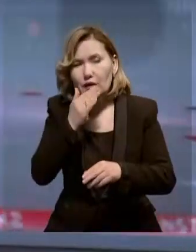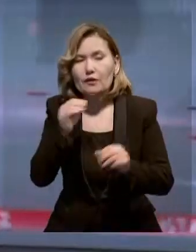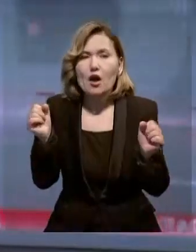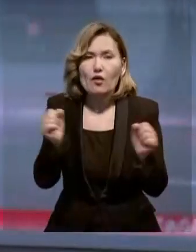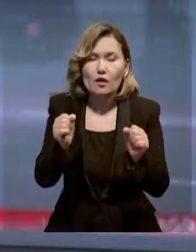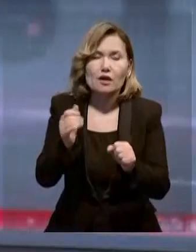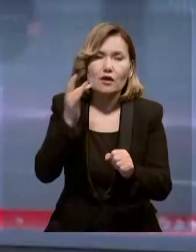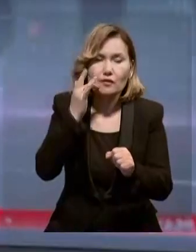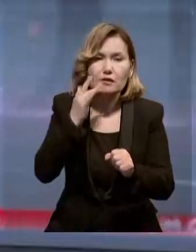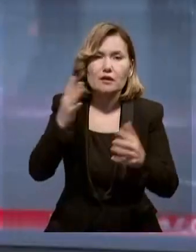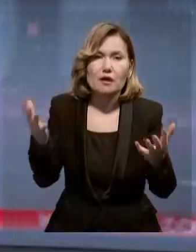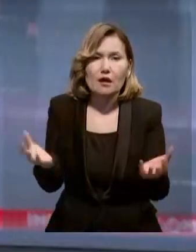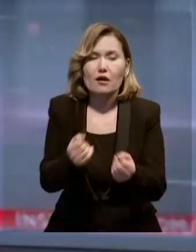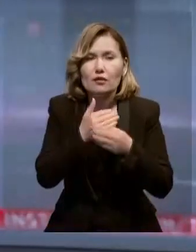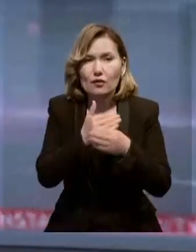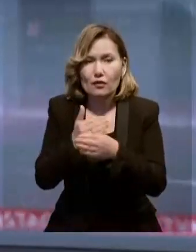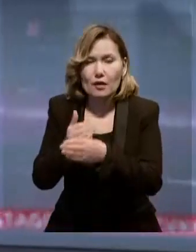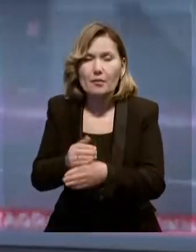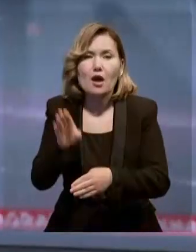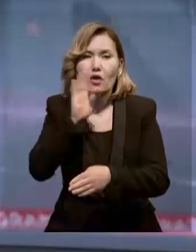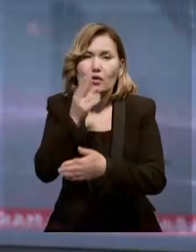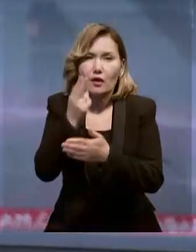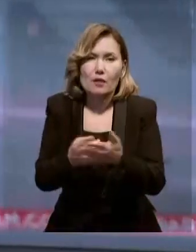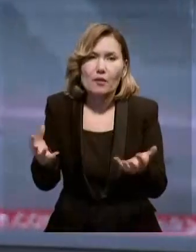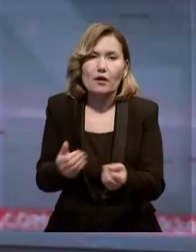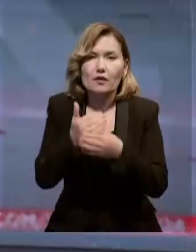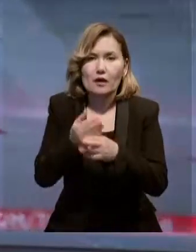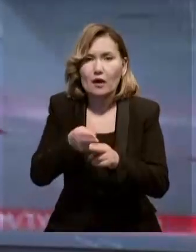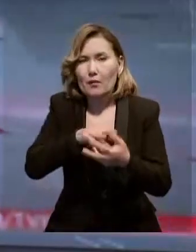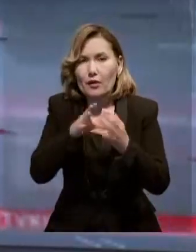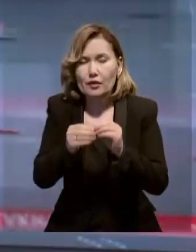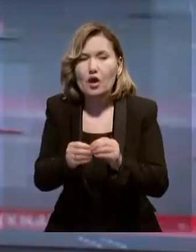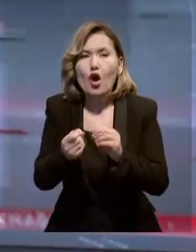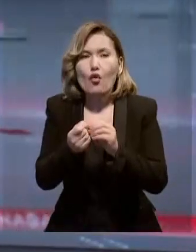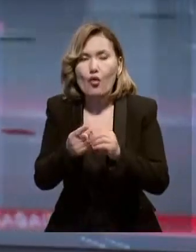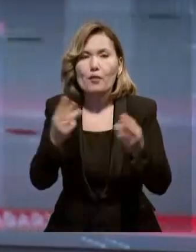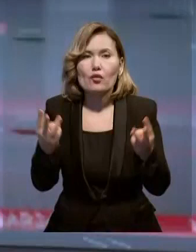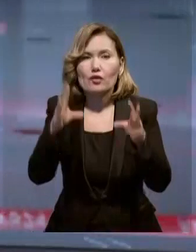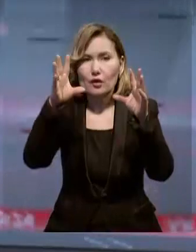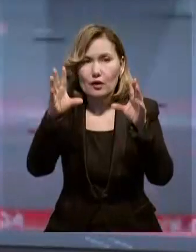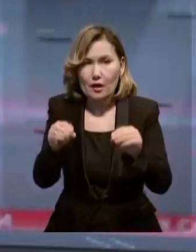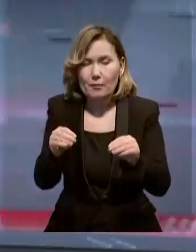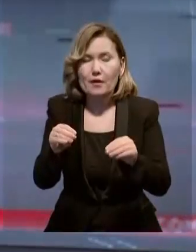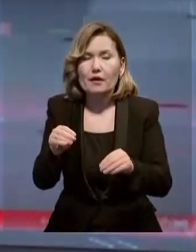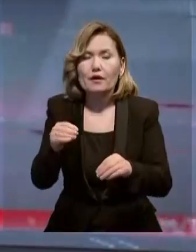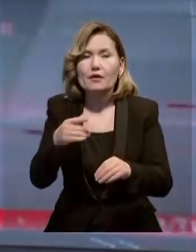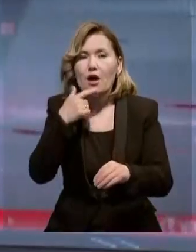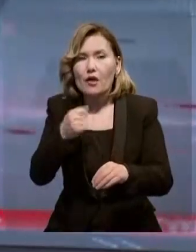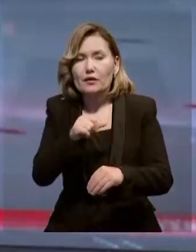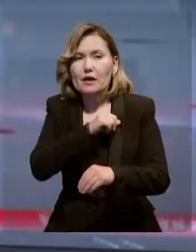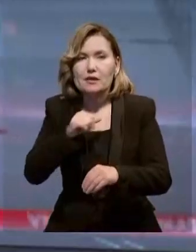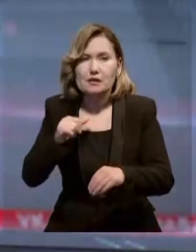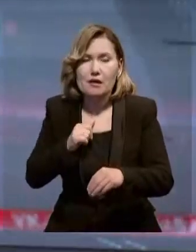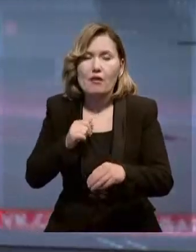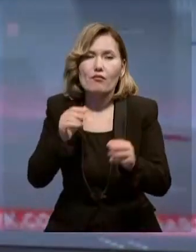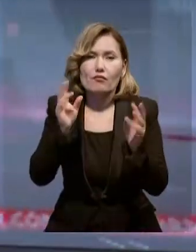суға түсіп адам жанына араша болады. Азаматтық қорғау органдары құрылғалы бері 11 өрт сөндірушінің өзі қызыл жалын құрсауында қалып